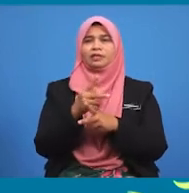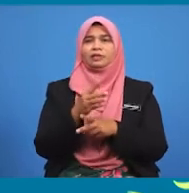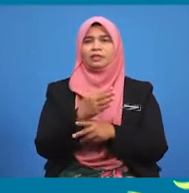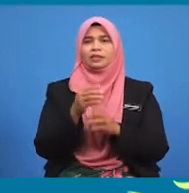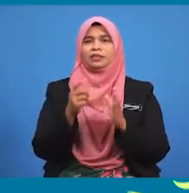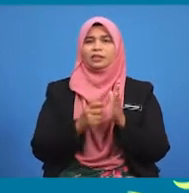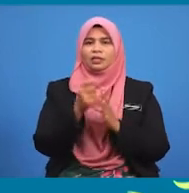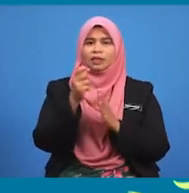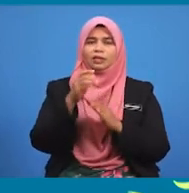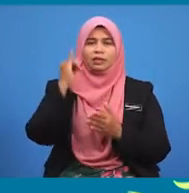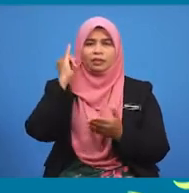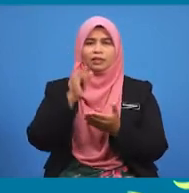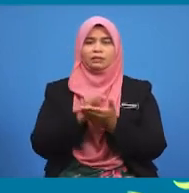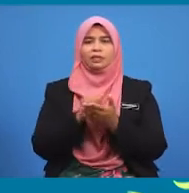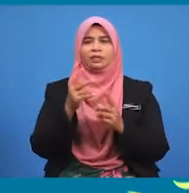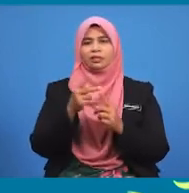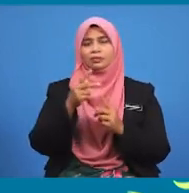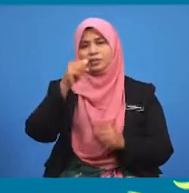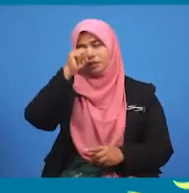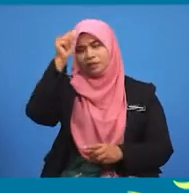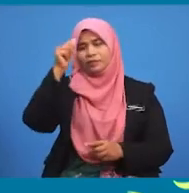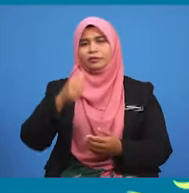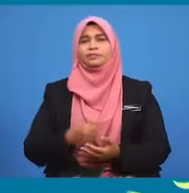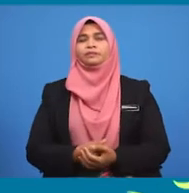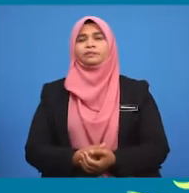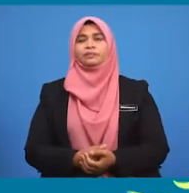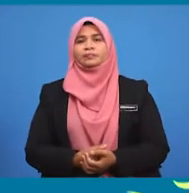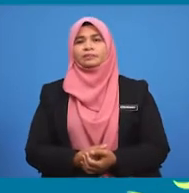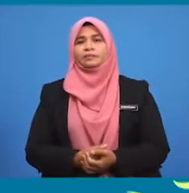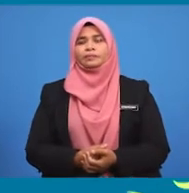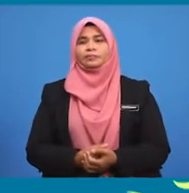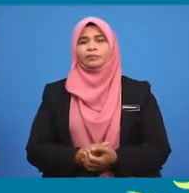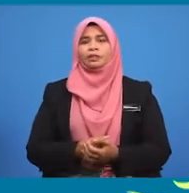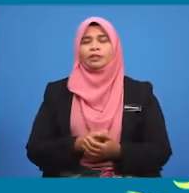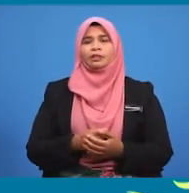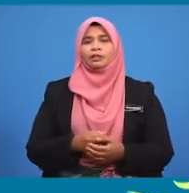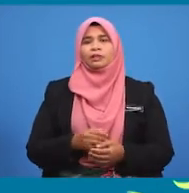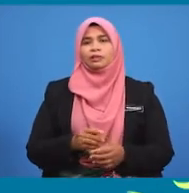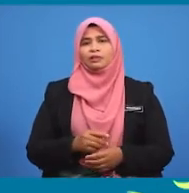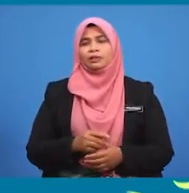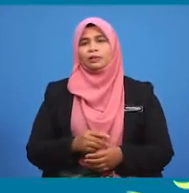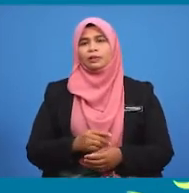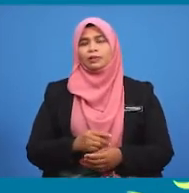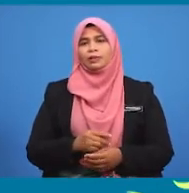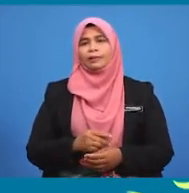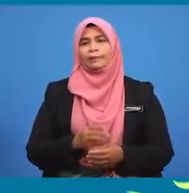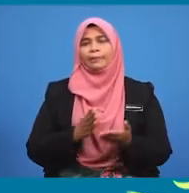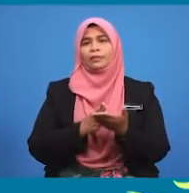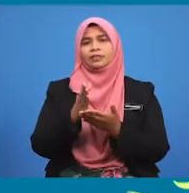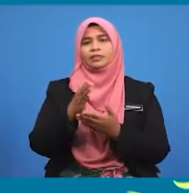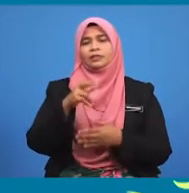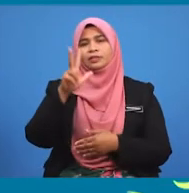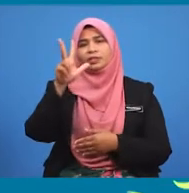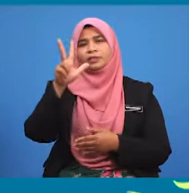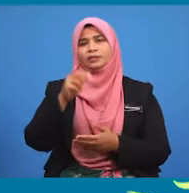Allah, membantras segala penyelewengan agama yang berlaku di kalangan individu dan kumpulan tertentu. Seterusnya, yang